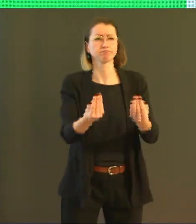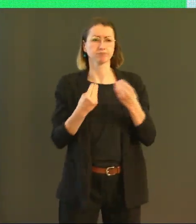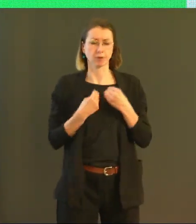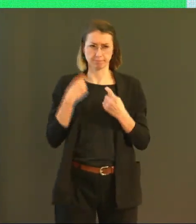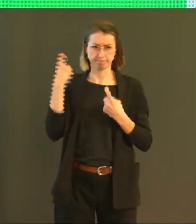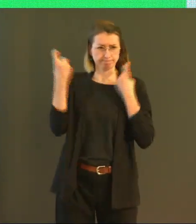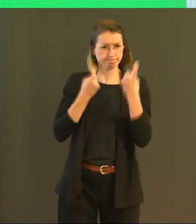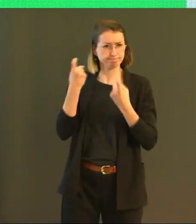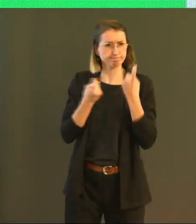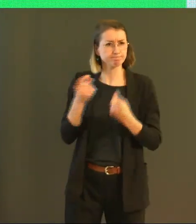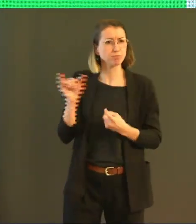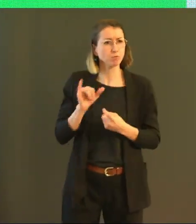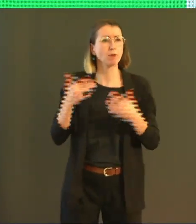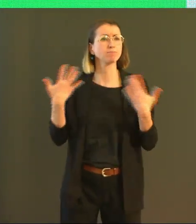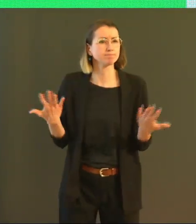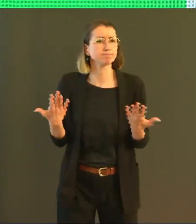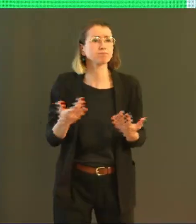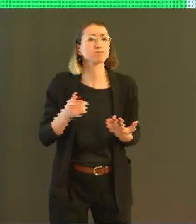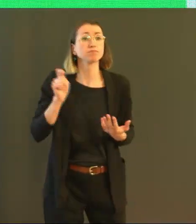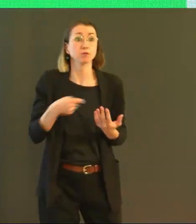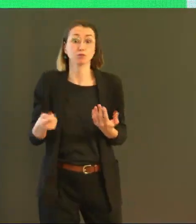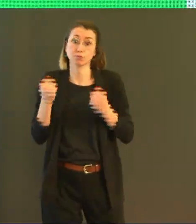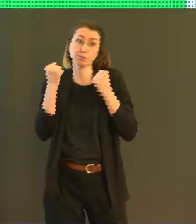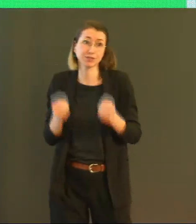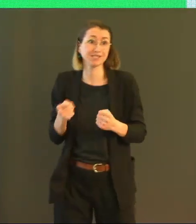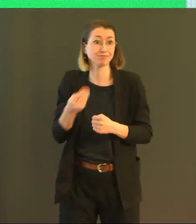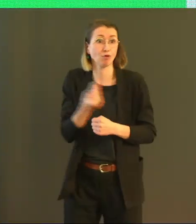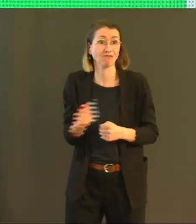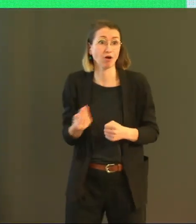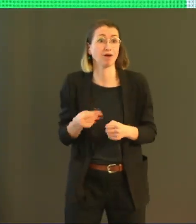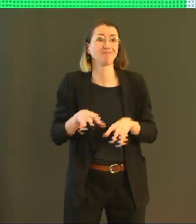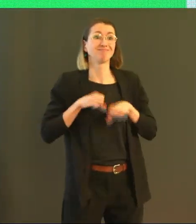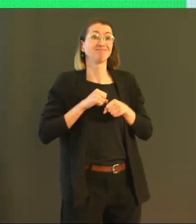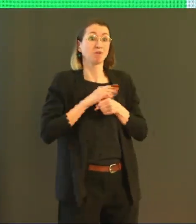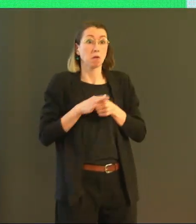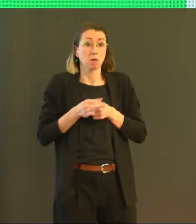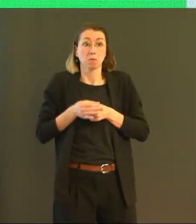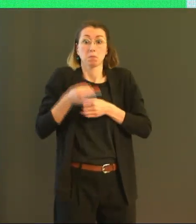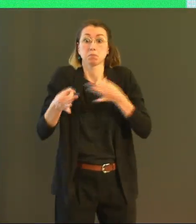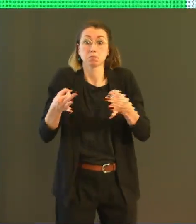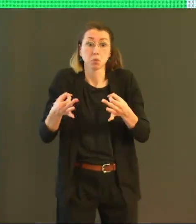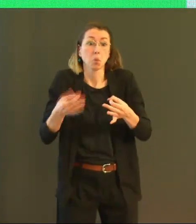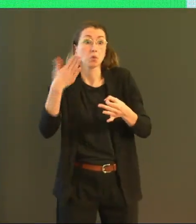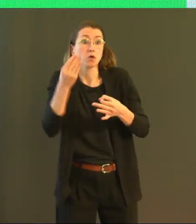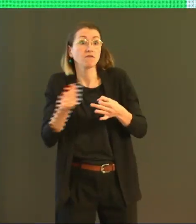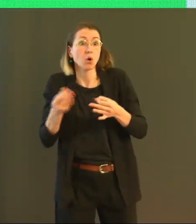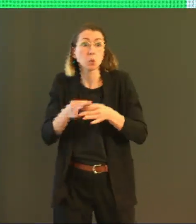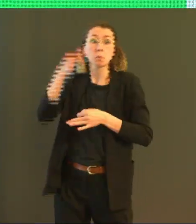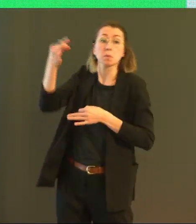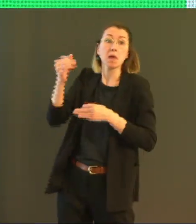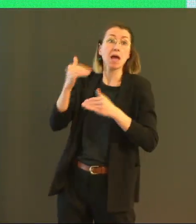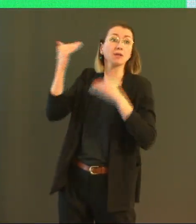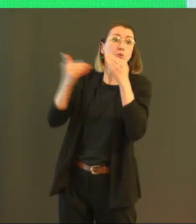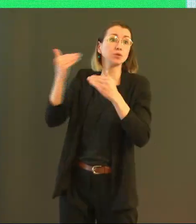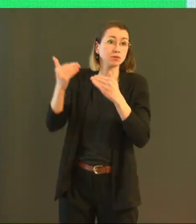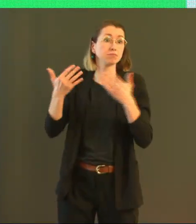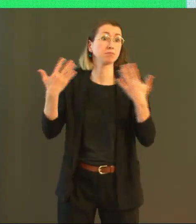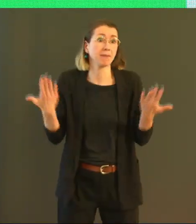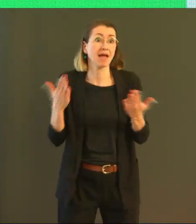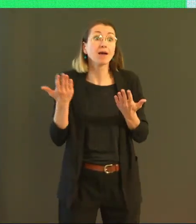le transmettent un autre enfant ou un adulte il joue probablement au contraire de dans la grippe un rôle moindre